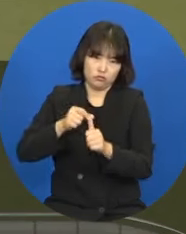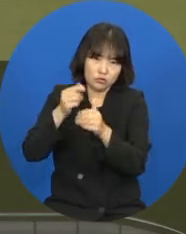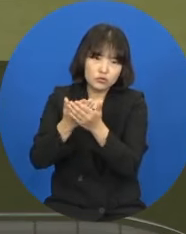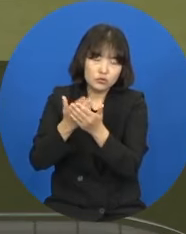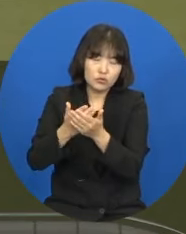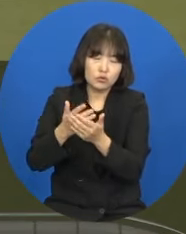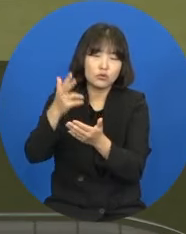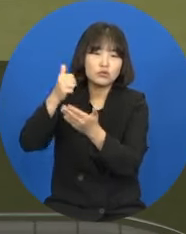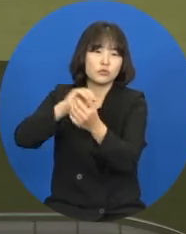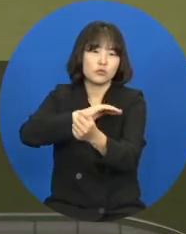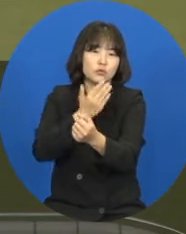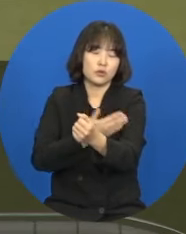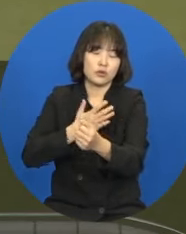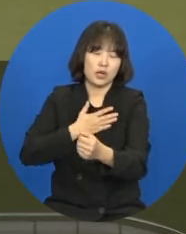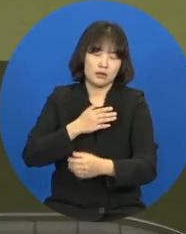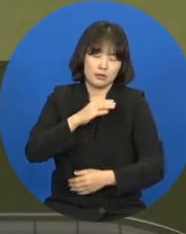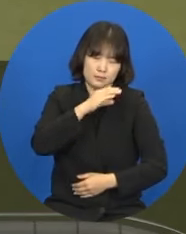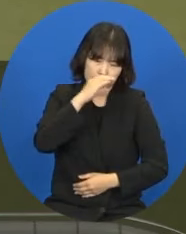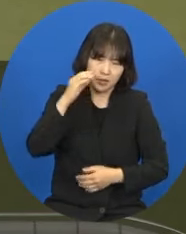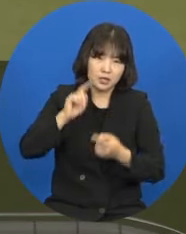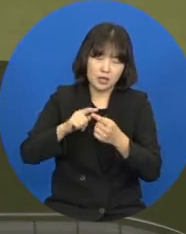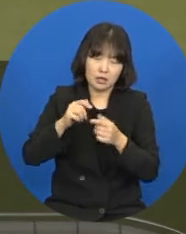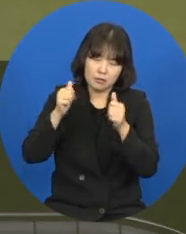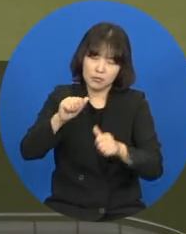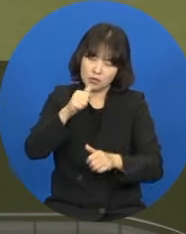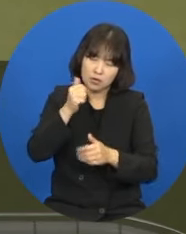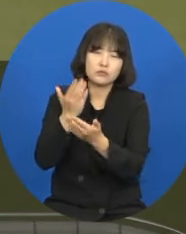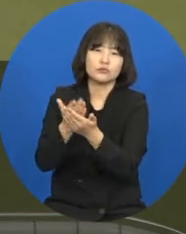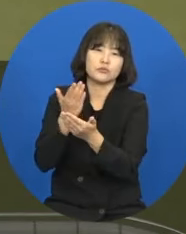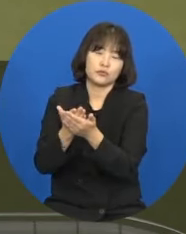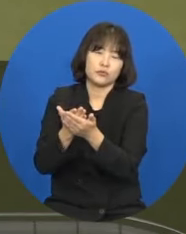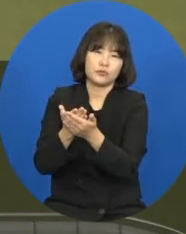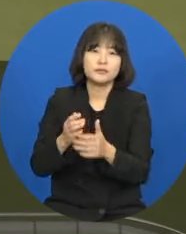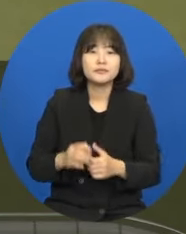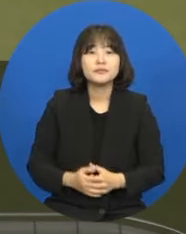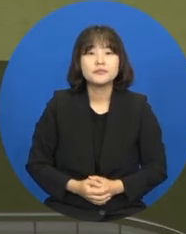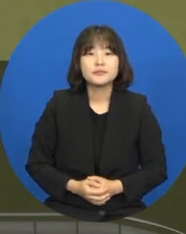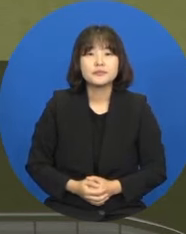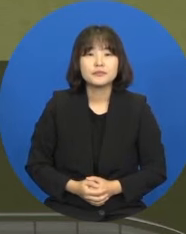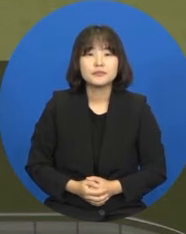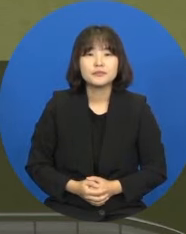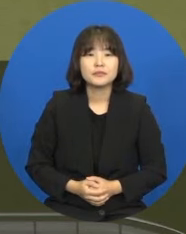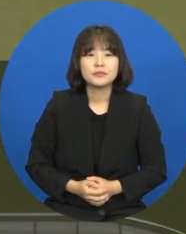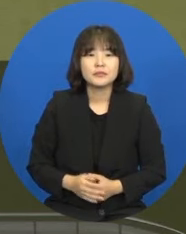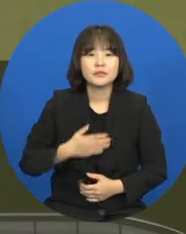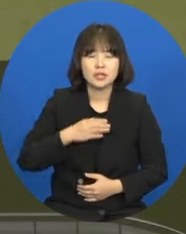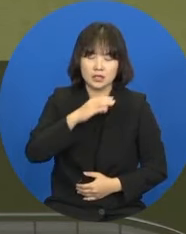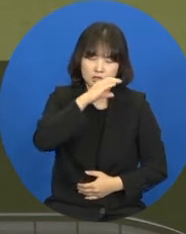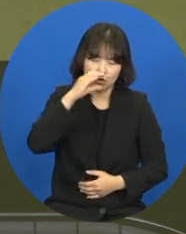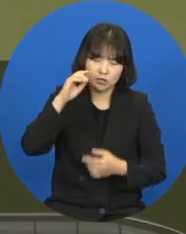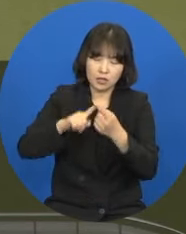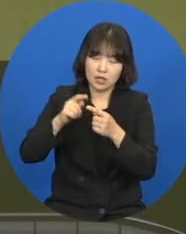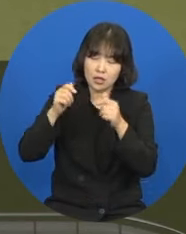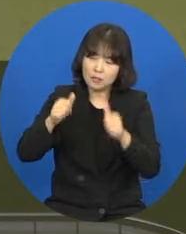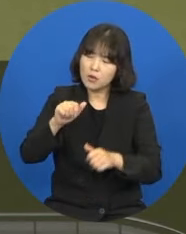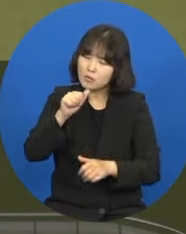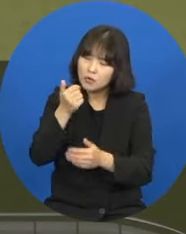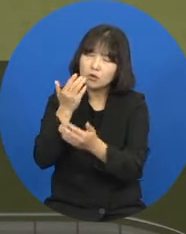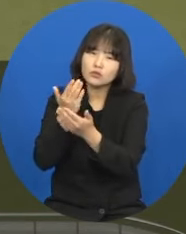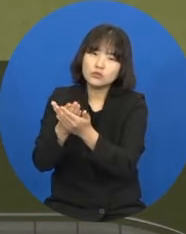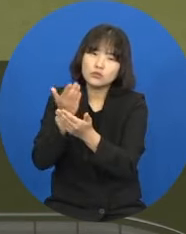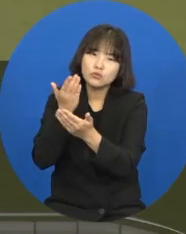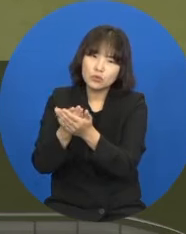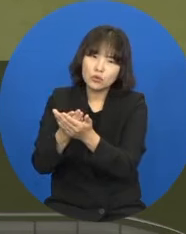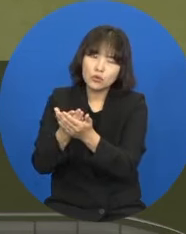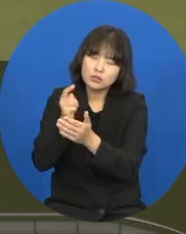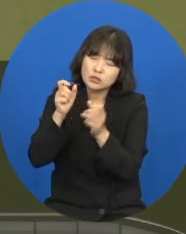권세로 나의 정당함을 변호하여 주십시오 제가 정당하다는 것을 변호해 주십시오 정당함을 변화할 수 있는